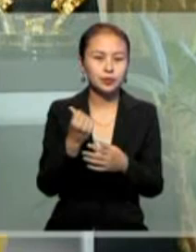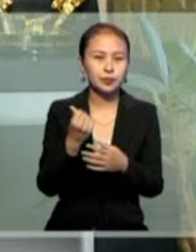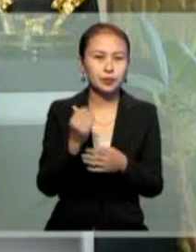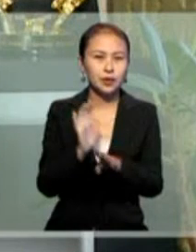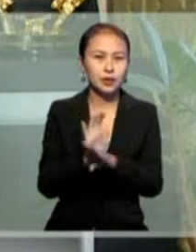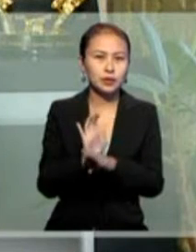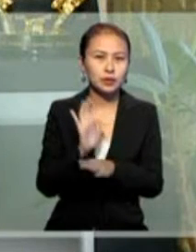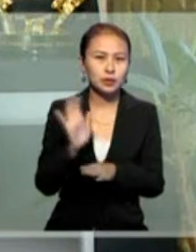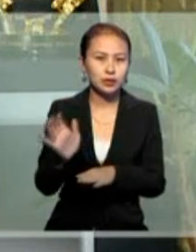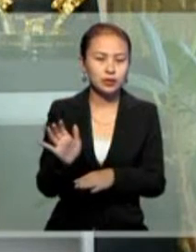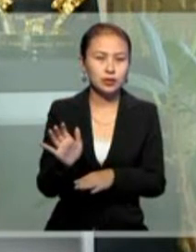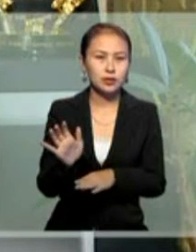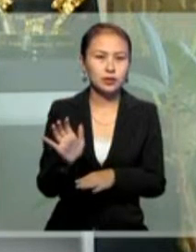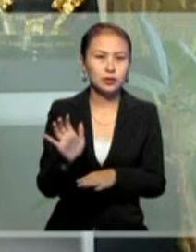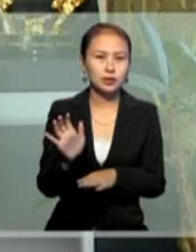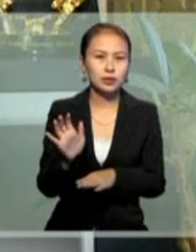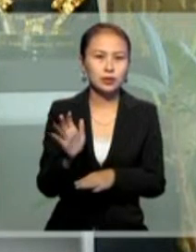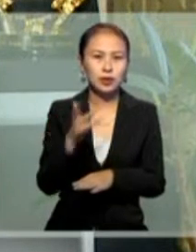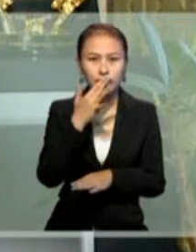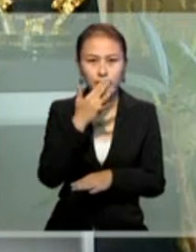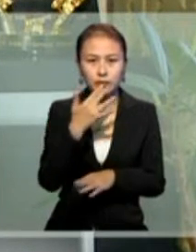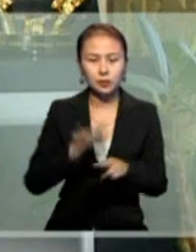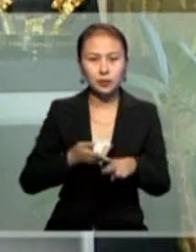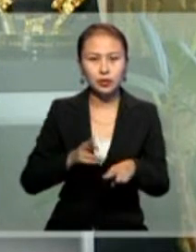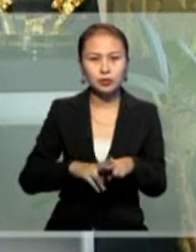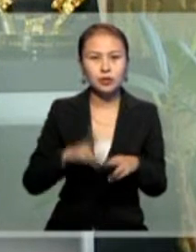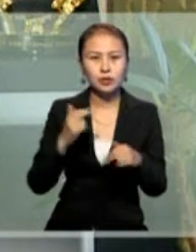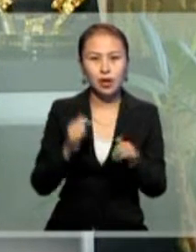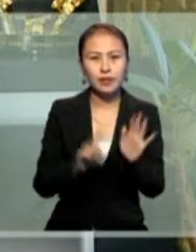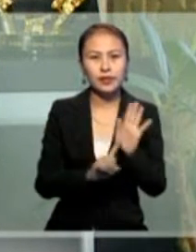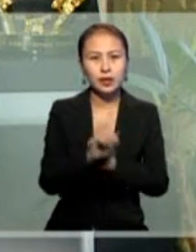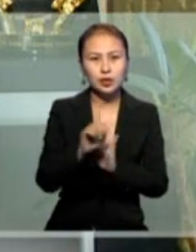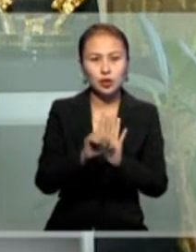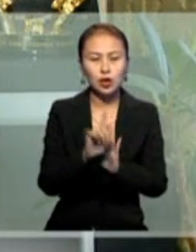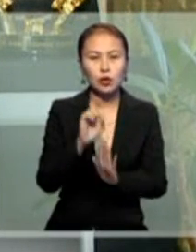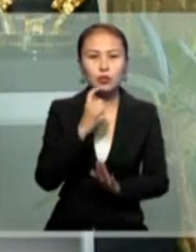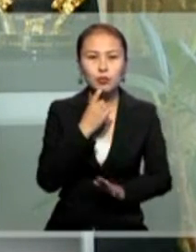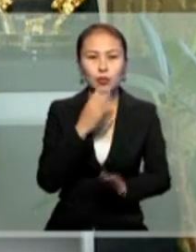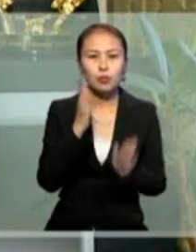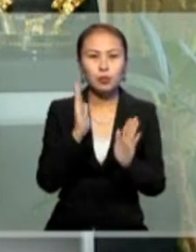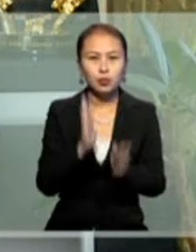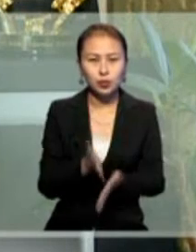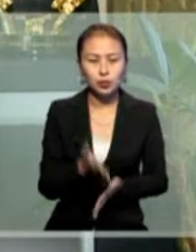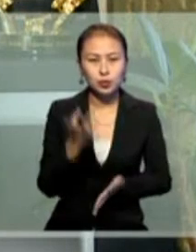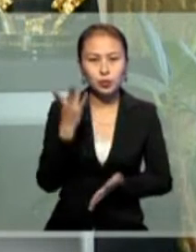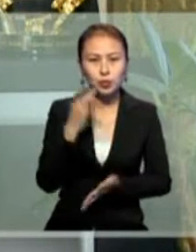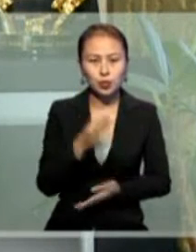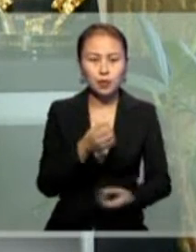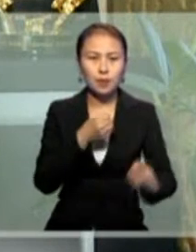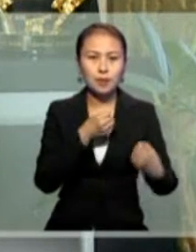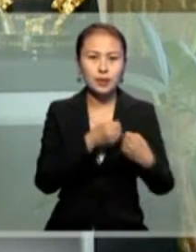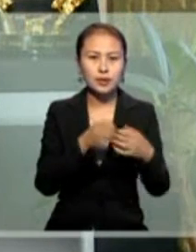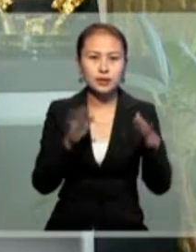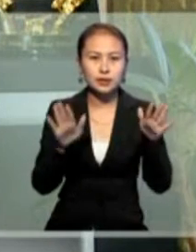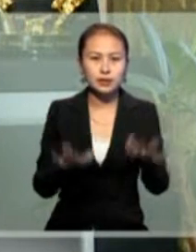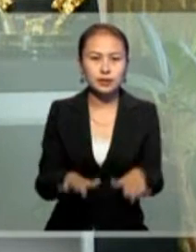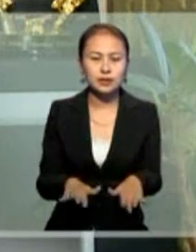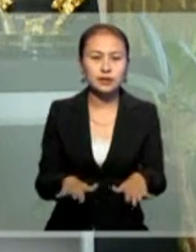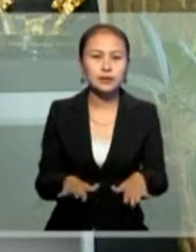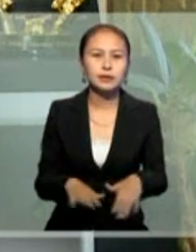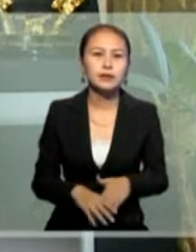құрылзаттарын экспорттаватыр. Әрине, басында мүмкін қиыншылық болар. Негізінде осы бәсекелестікте